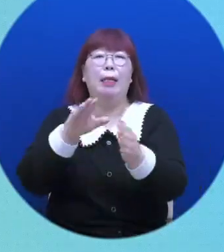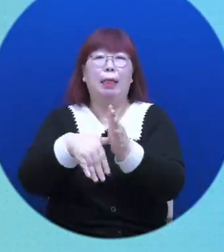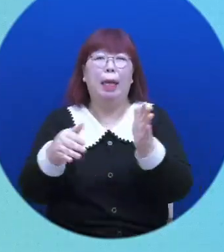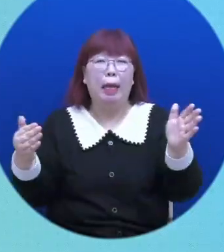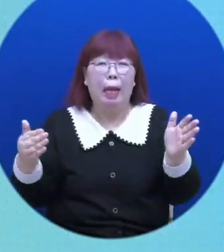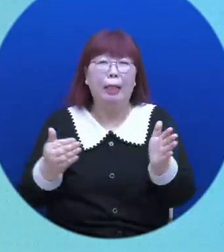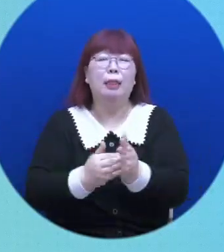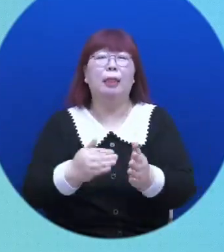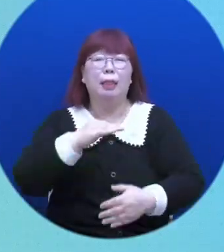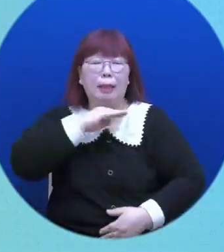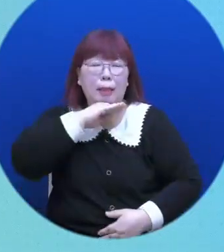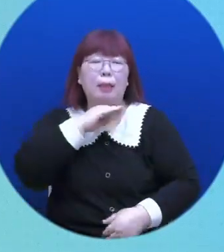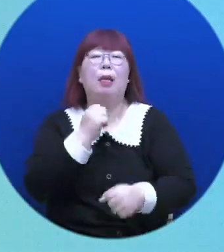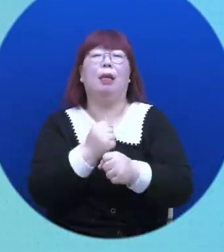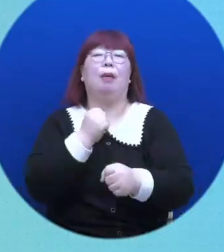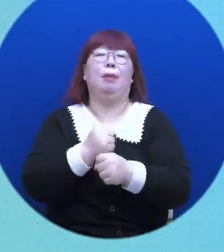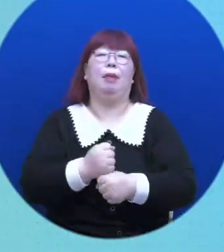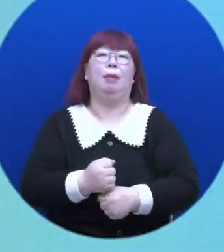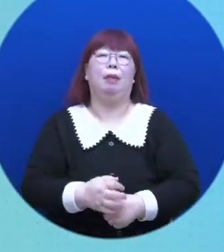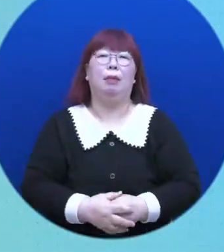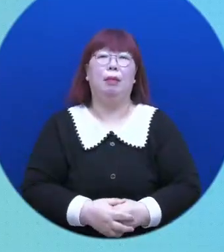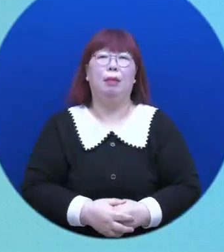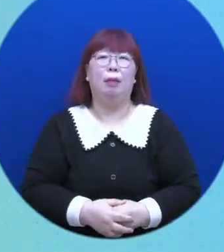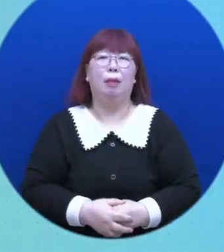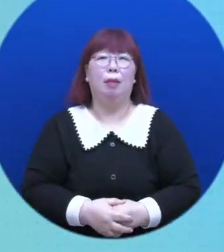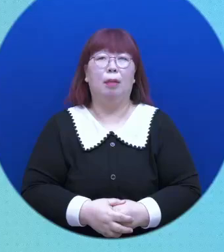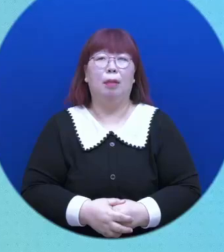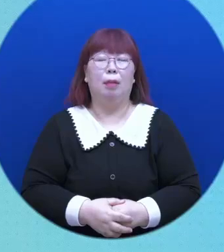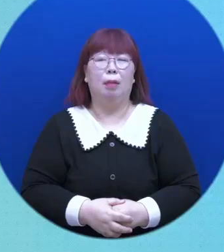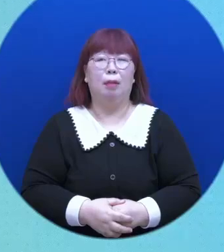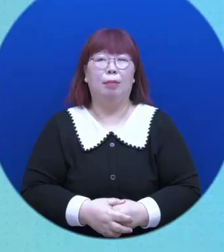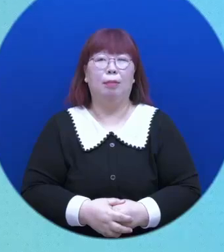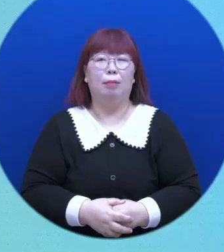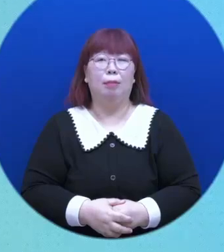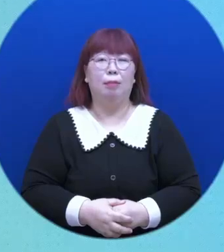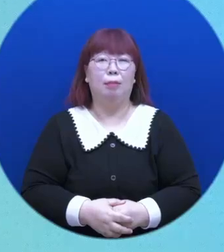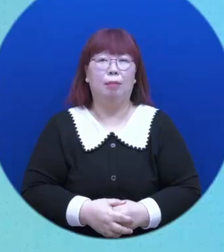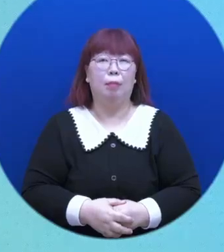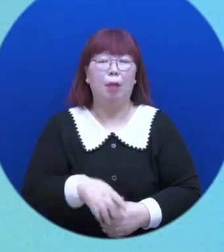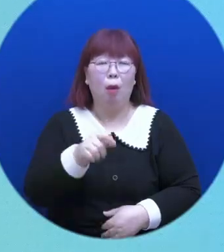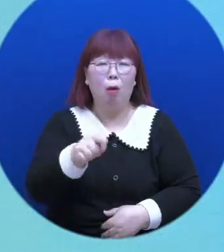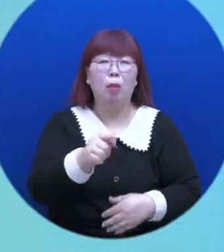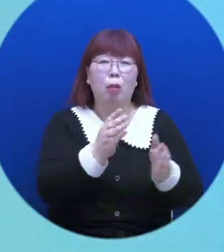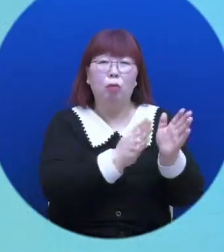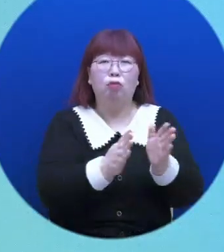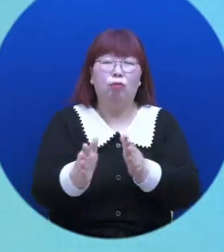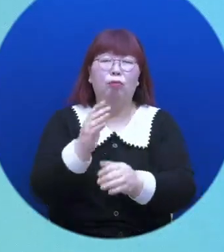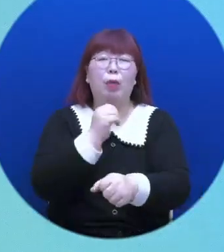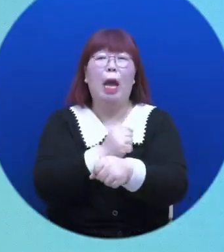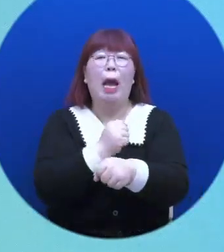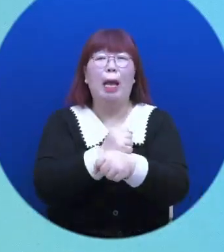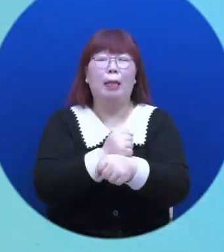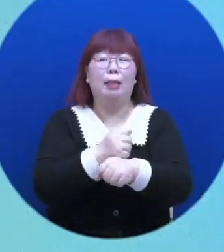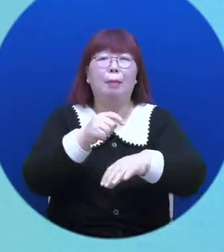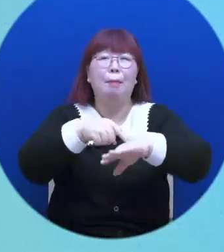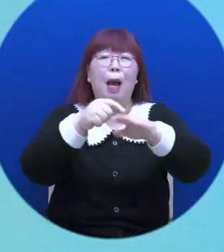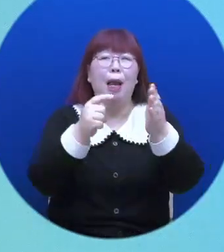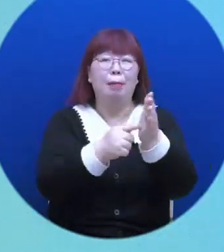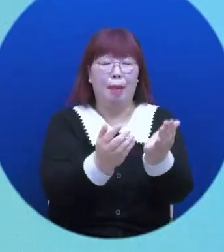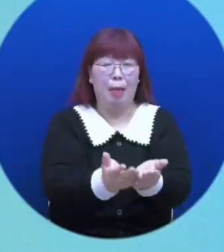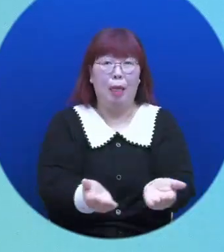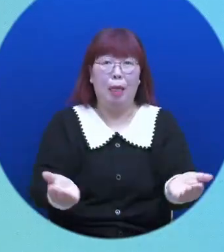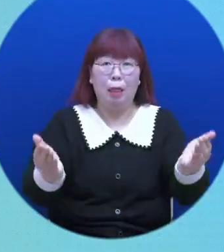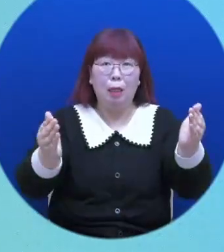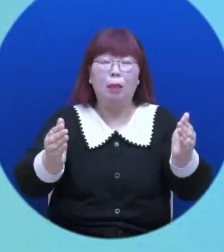기다리게 만들어지는구나 라는 겁니다. 그렇다면 여기에서 준비하게 만드는 마음의 그릇,